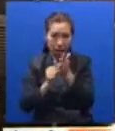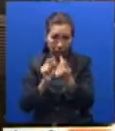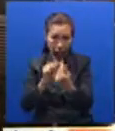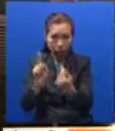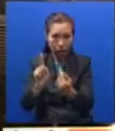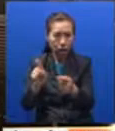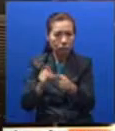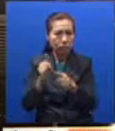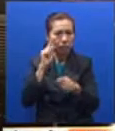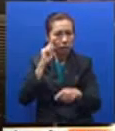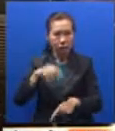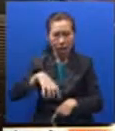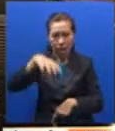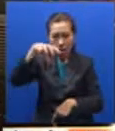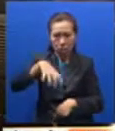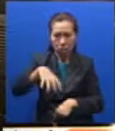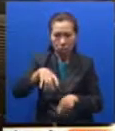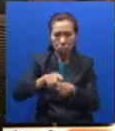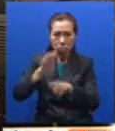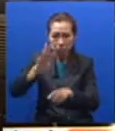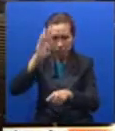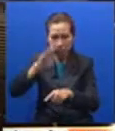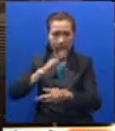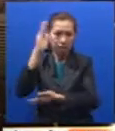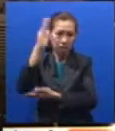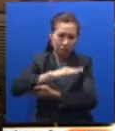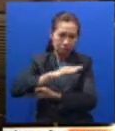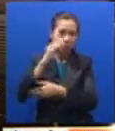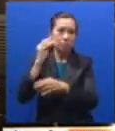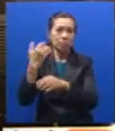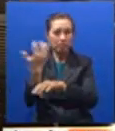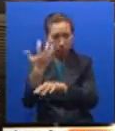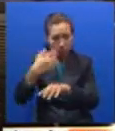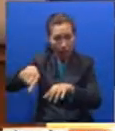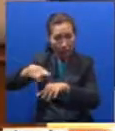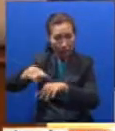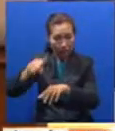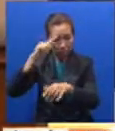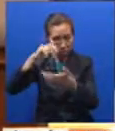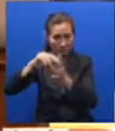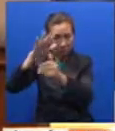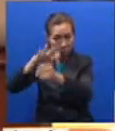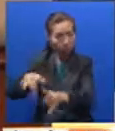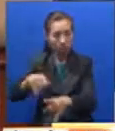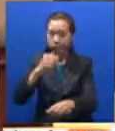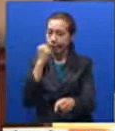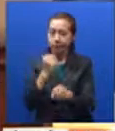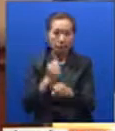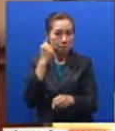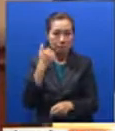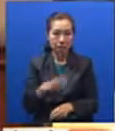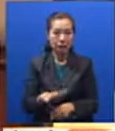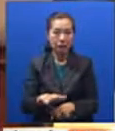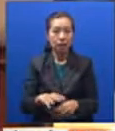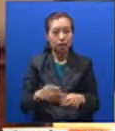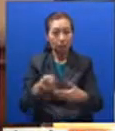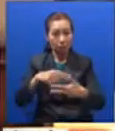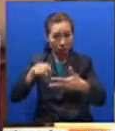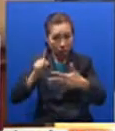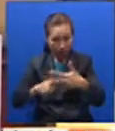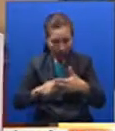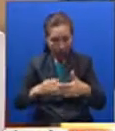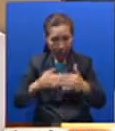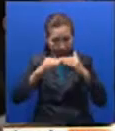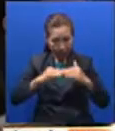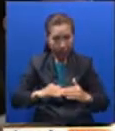สั่งปิดกิจการสื่อมวลชนเพื่อฤทรอนเสรีภาพตามมาตรานี้จะกระทำมิได้ส่วนวรรค 3ก็แก้ไขนะ